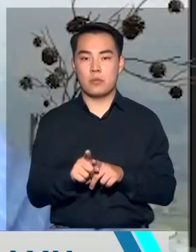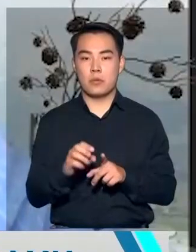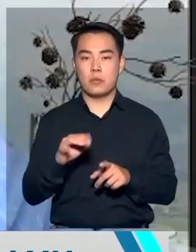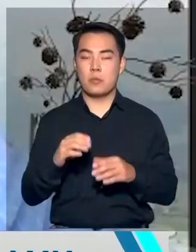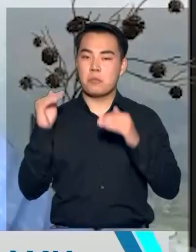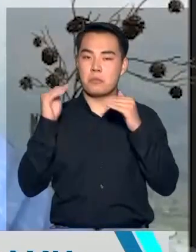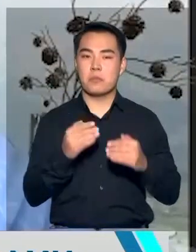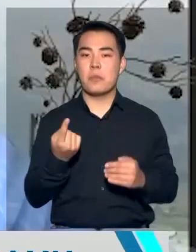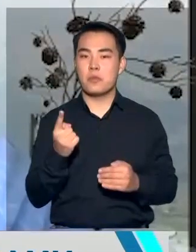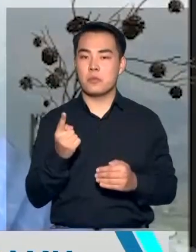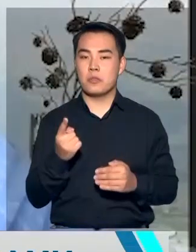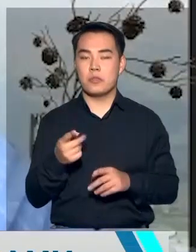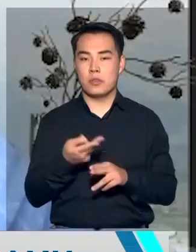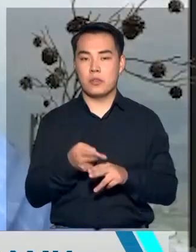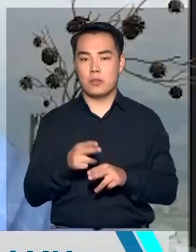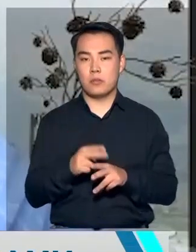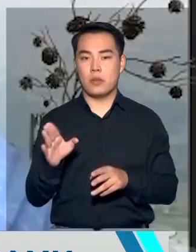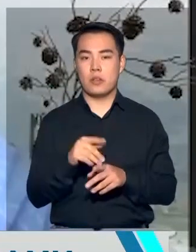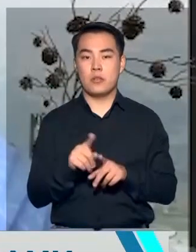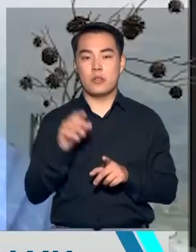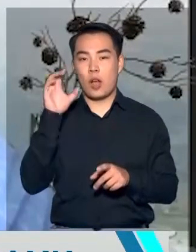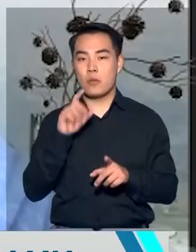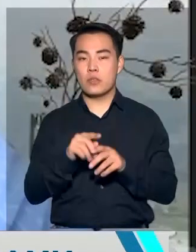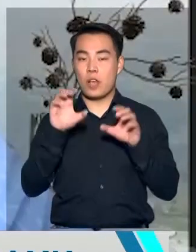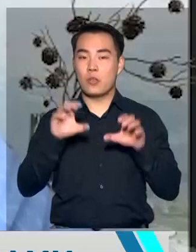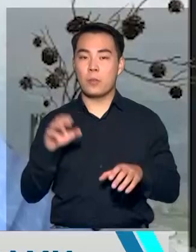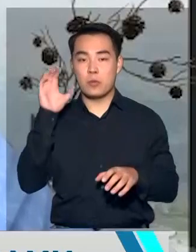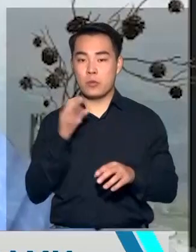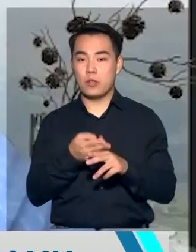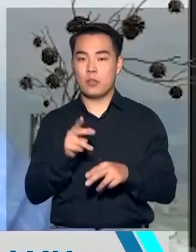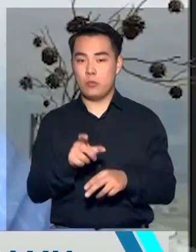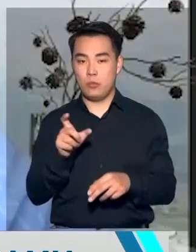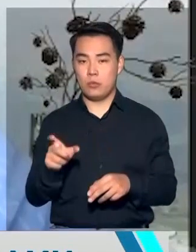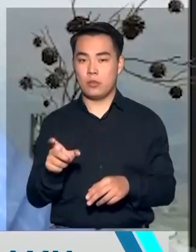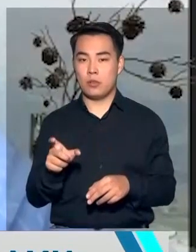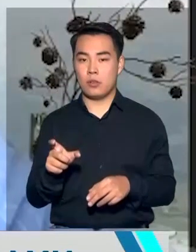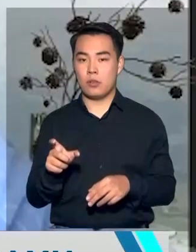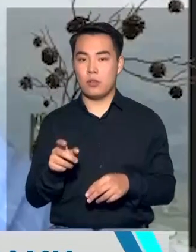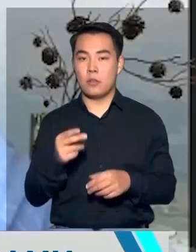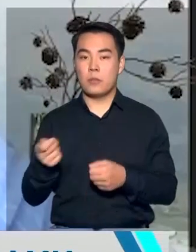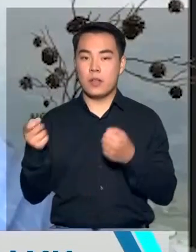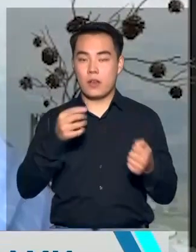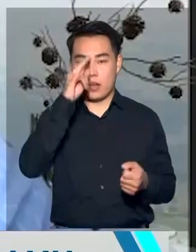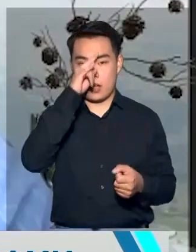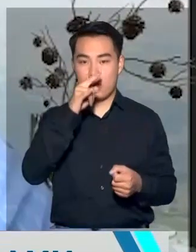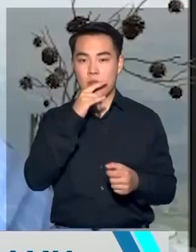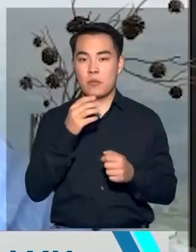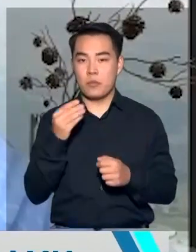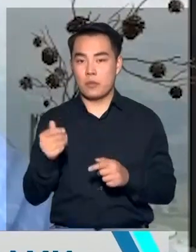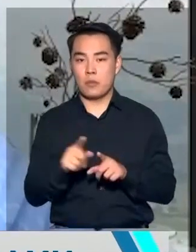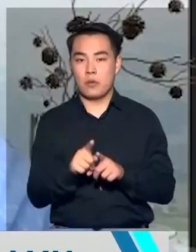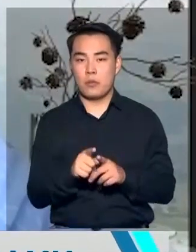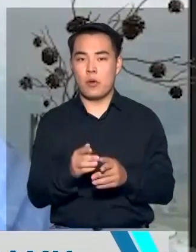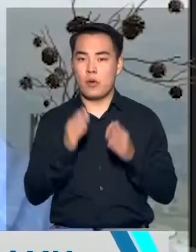сумму снизили. А для тех законопослушных граждан, которые, привозя машину в Казахстан, платили